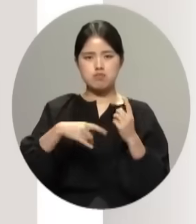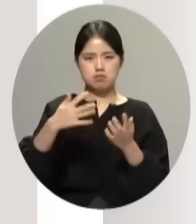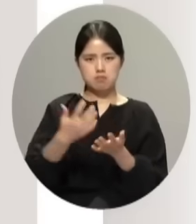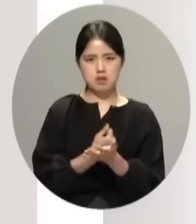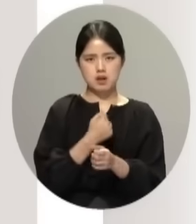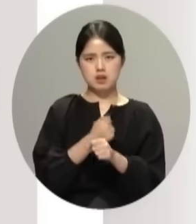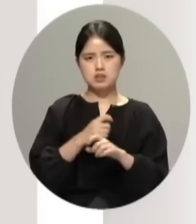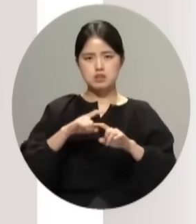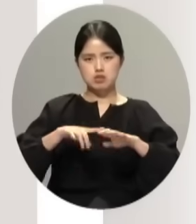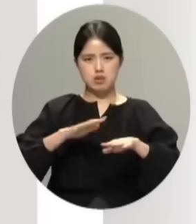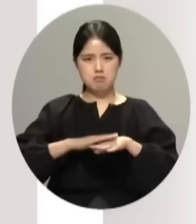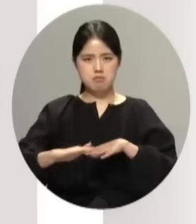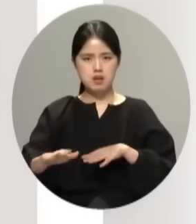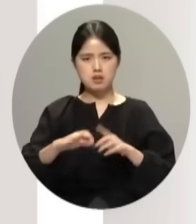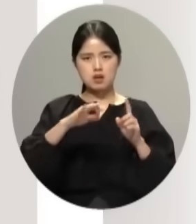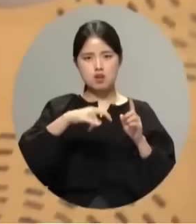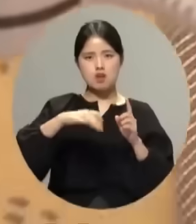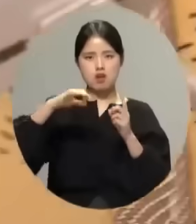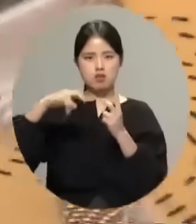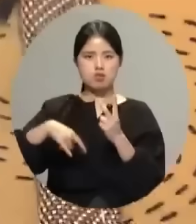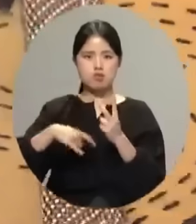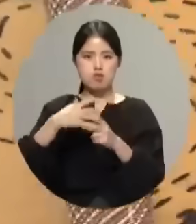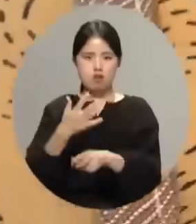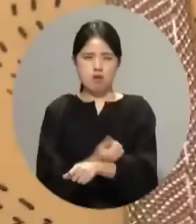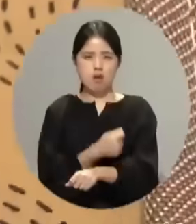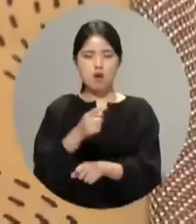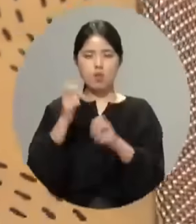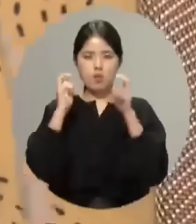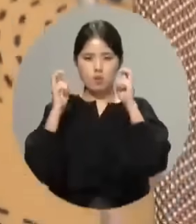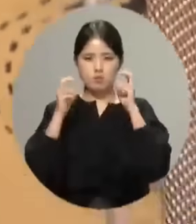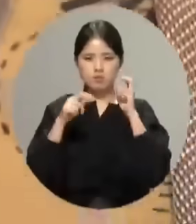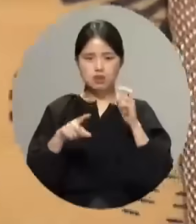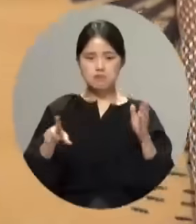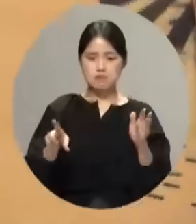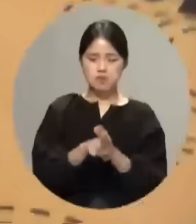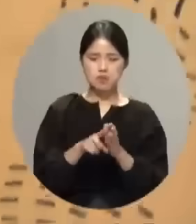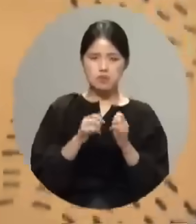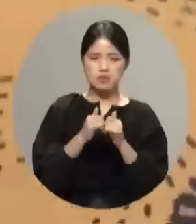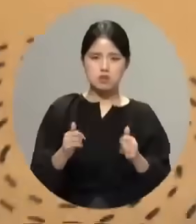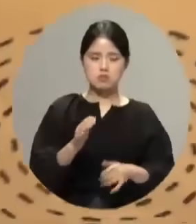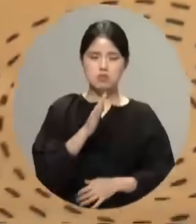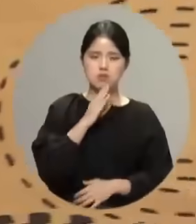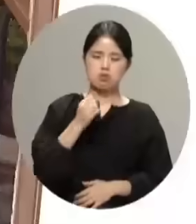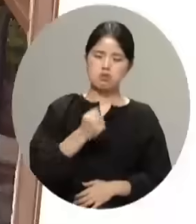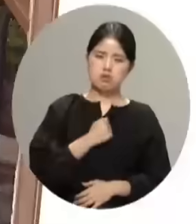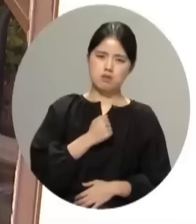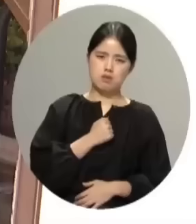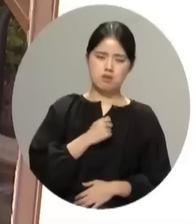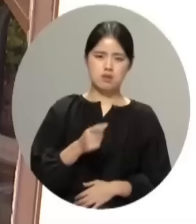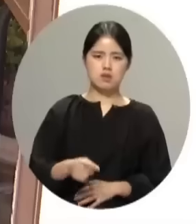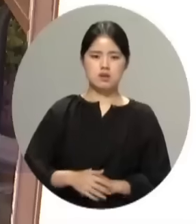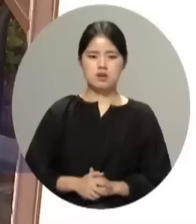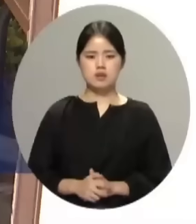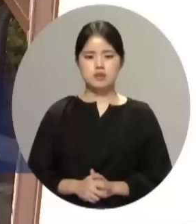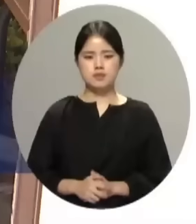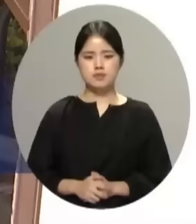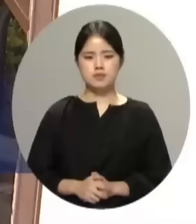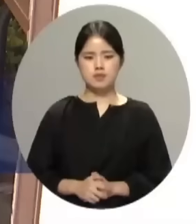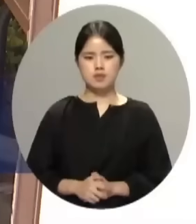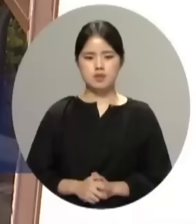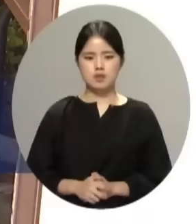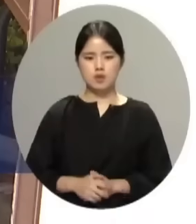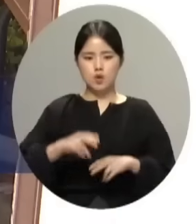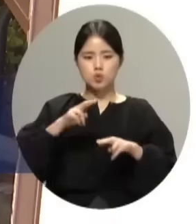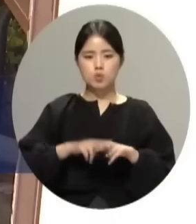매트 업계 1, 2위를 다투는 업체. 믿었던 소비자는 분통을 터뜨립니다. 쇼파에 요새 나오잖아요. 쇼파에서